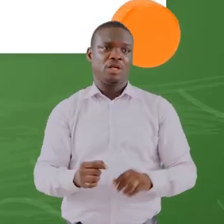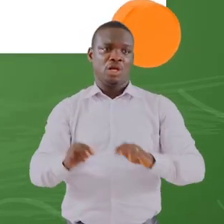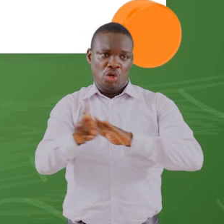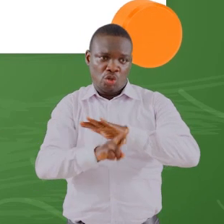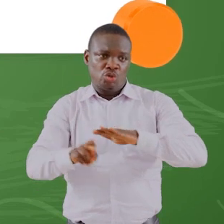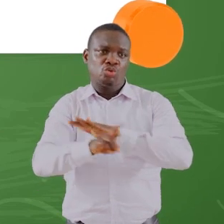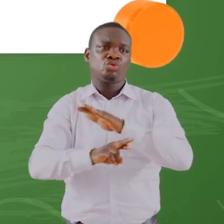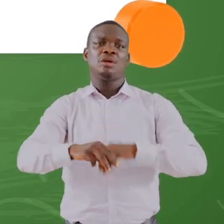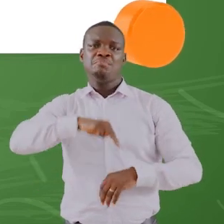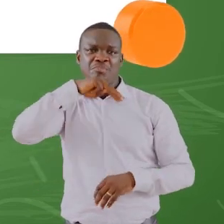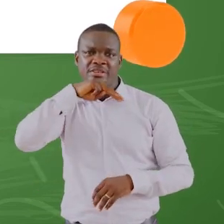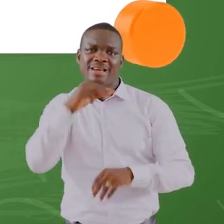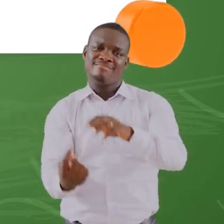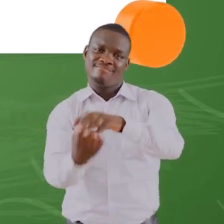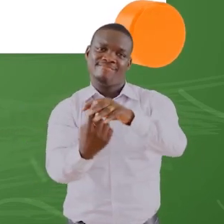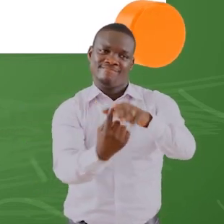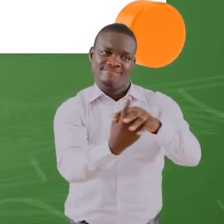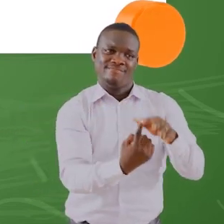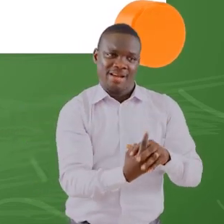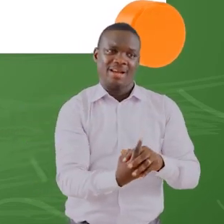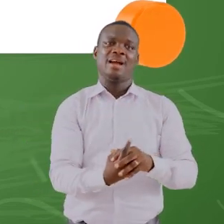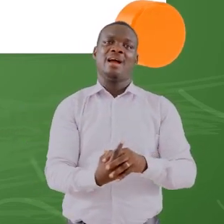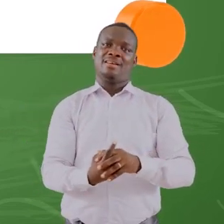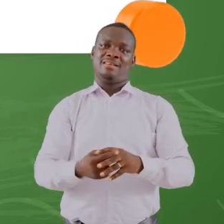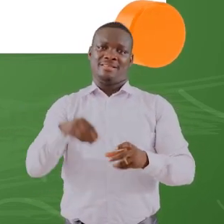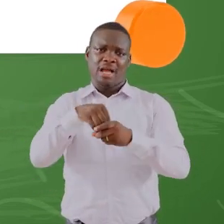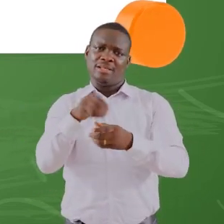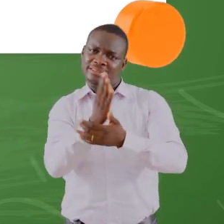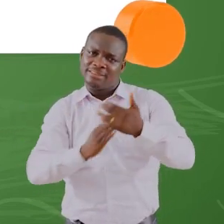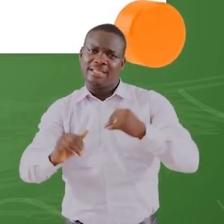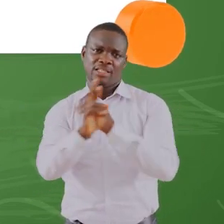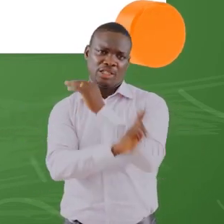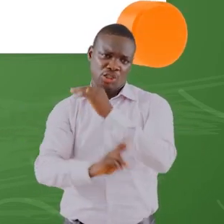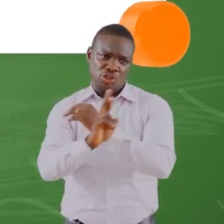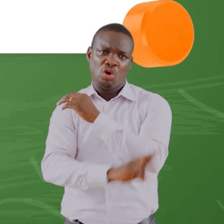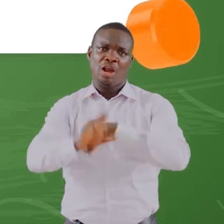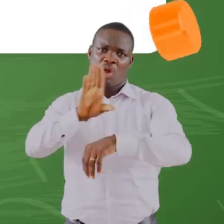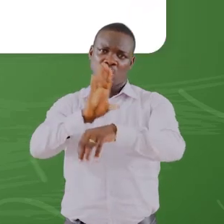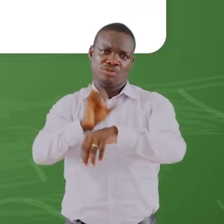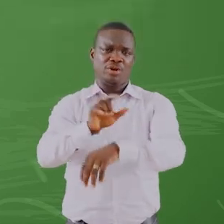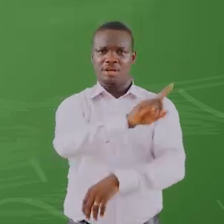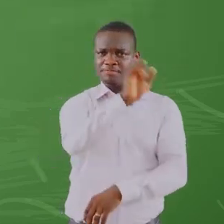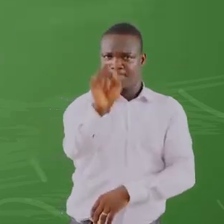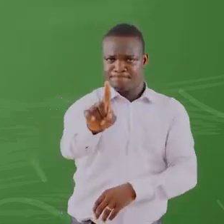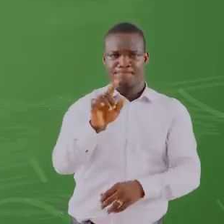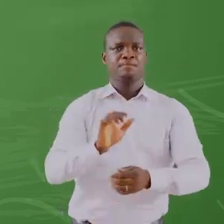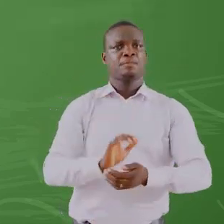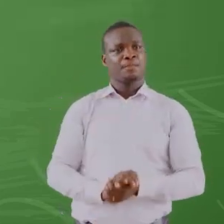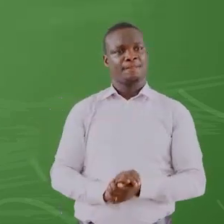minières se mettent-elles en place dans certaines régions de la Côte